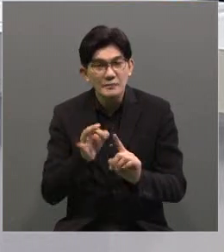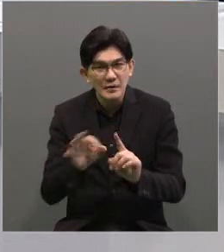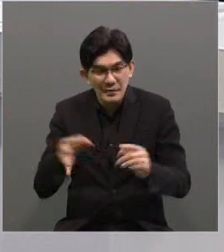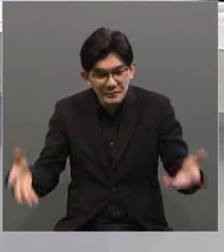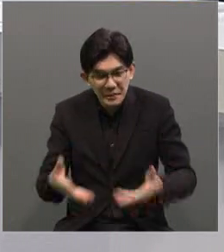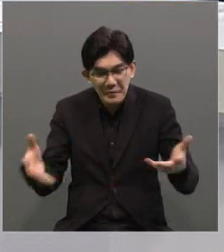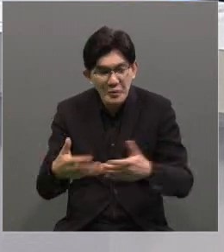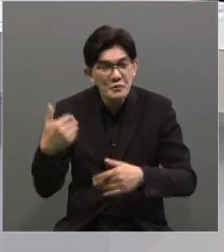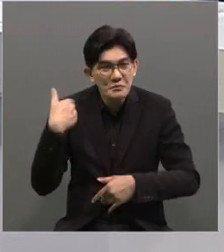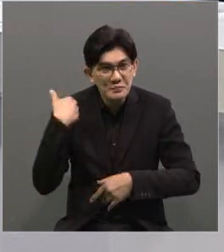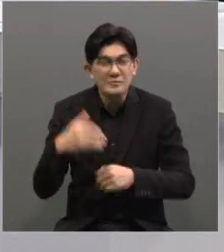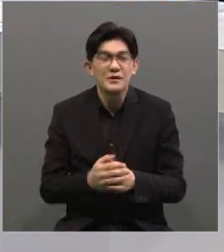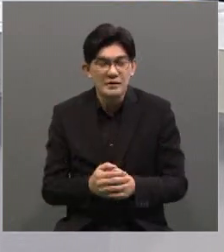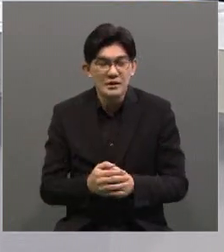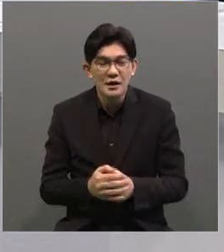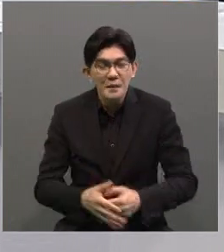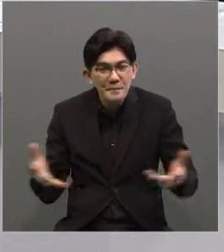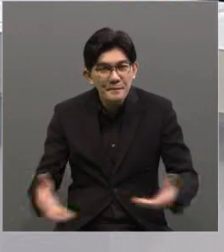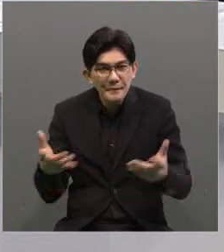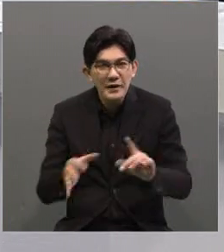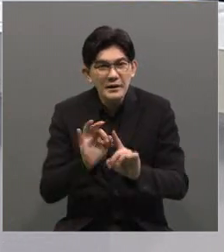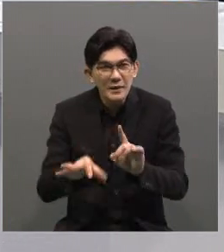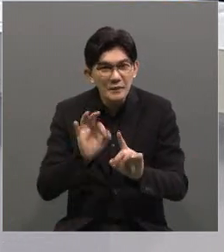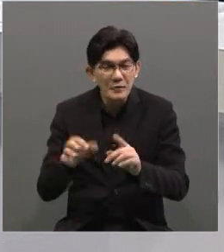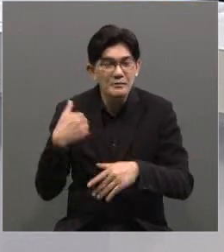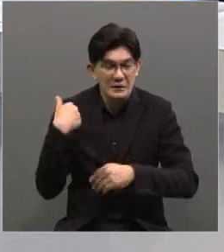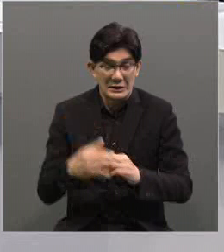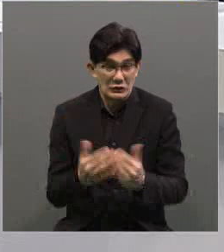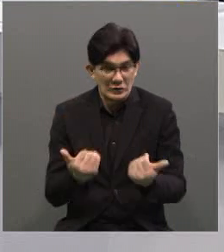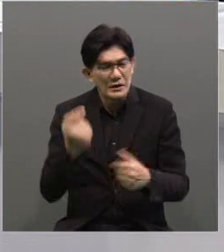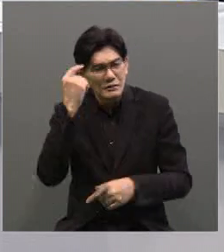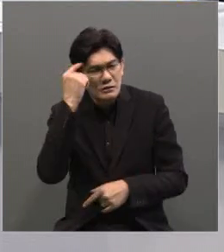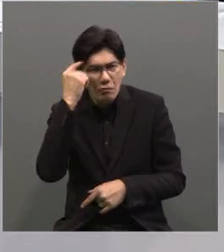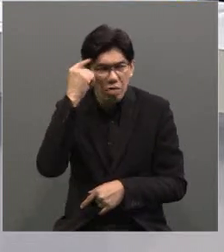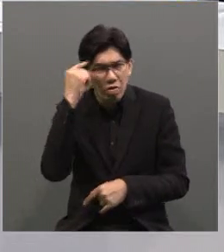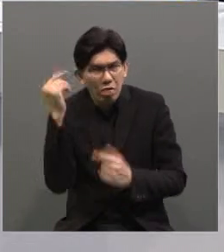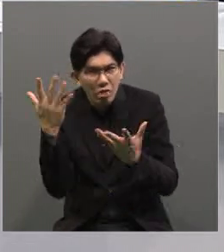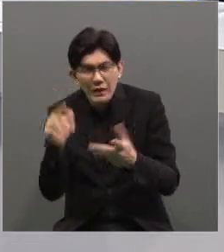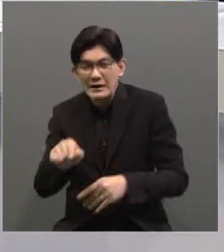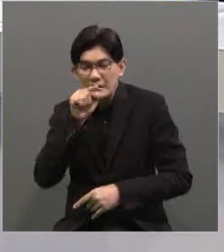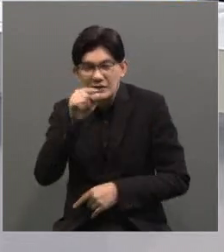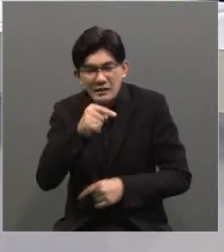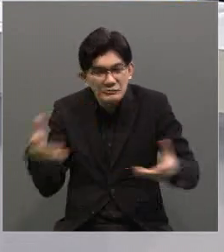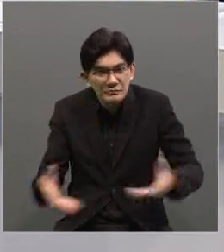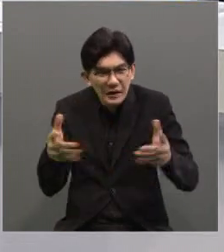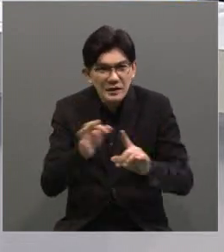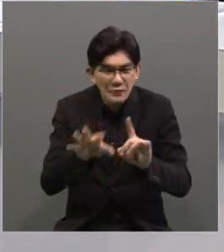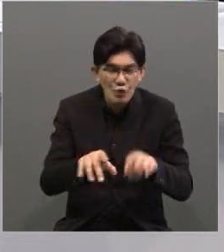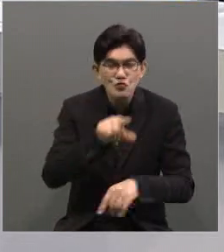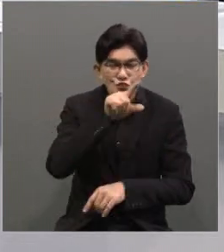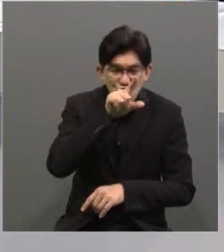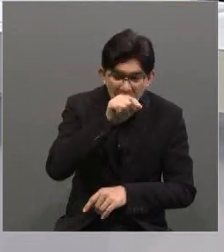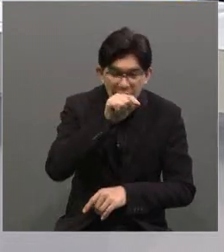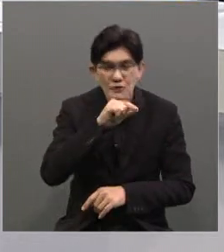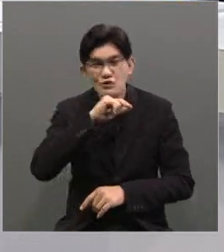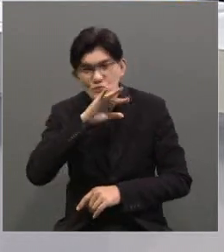นู ผัด บางคนเรียกเมนูยอดฮิตแต่บางคนเรียกเมนูสิ้นคิด นะคะวันนี้คิดอะไรไม่ออกสั่งผัดกะเพราไว้ก่อนนะคะกะเพราหมูกะเพราไก่กะเพร